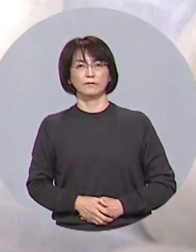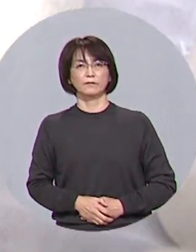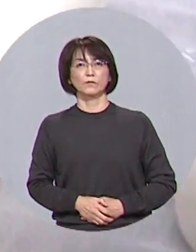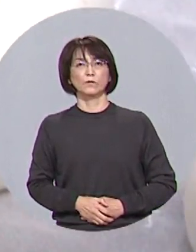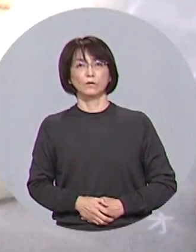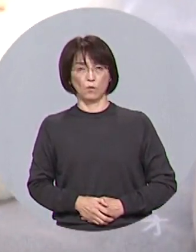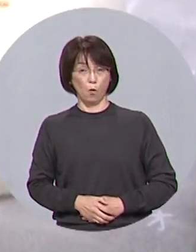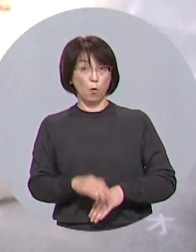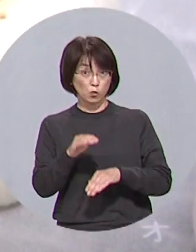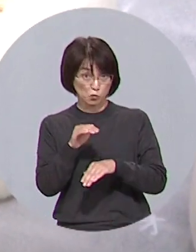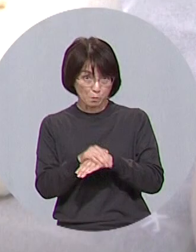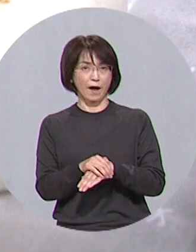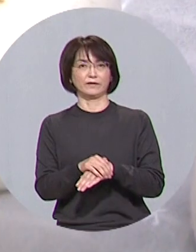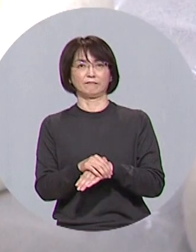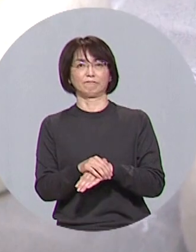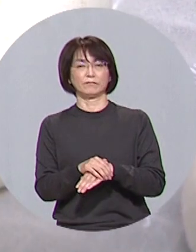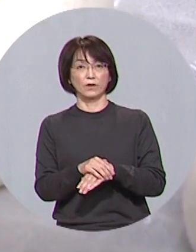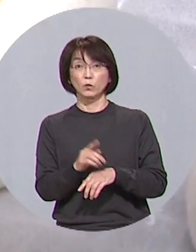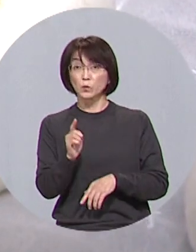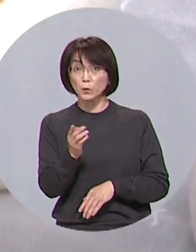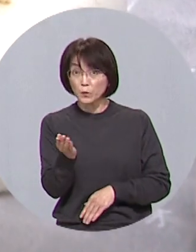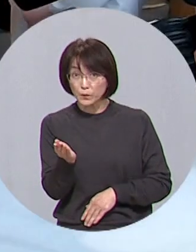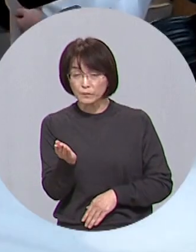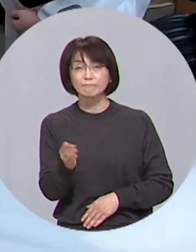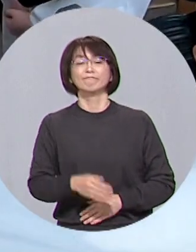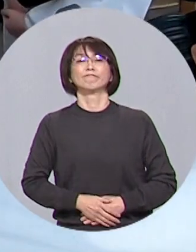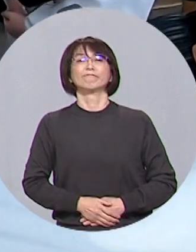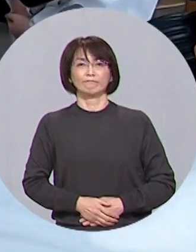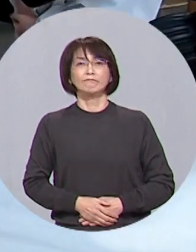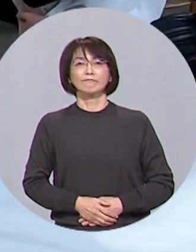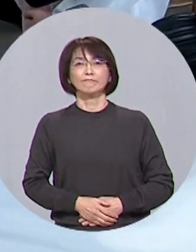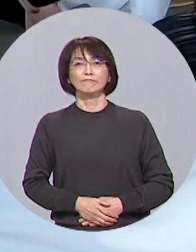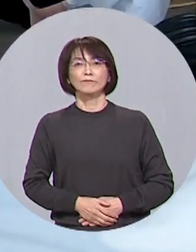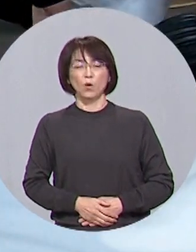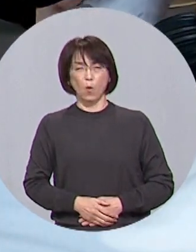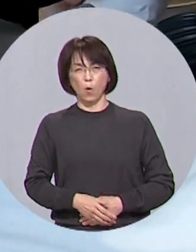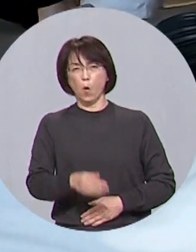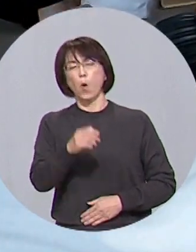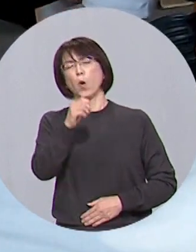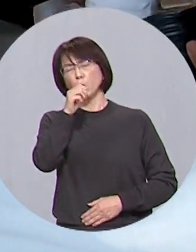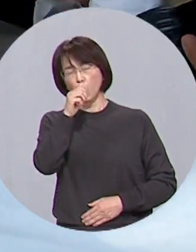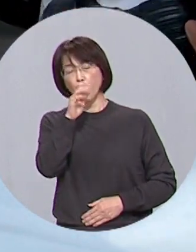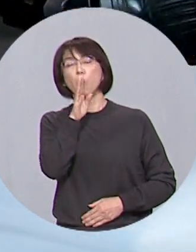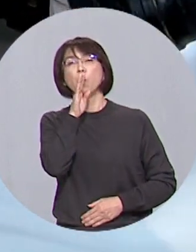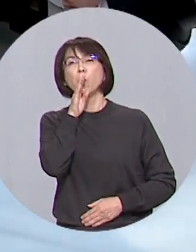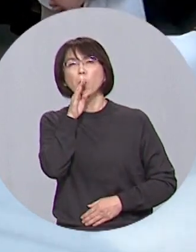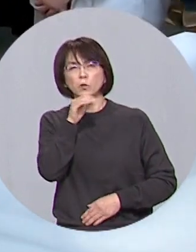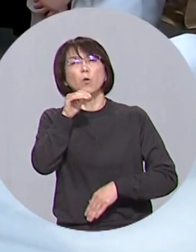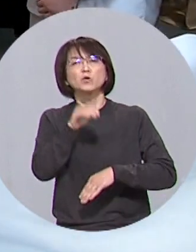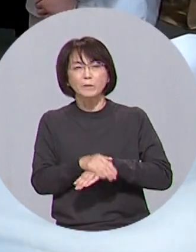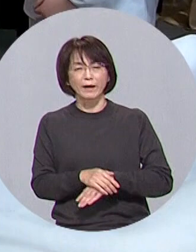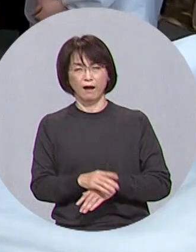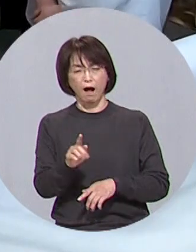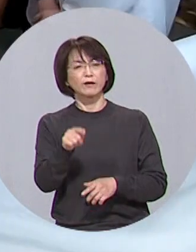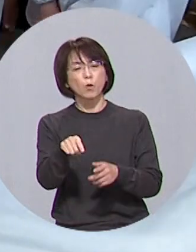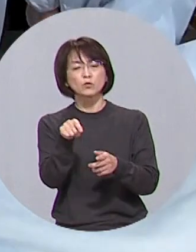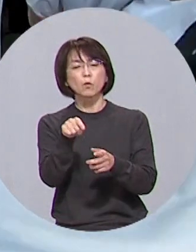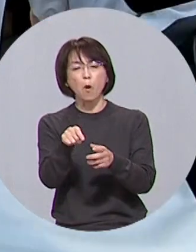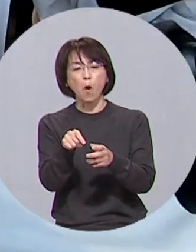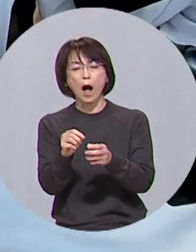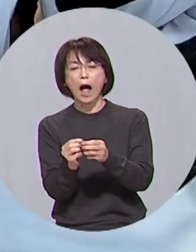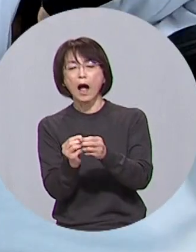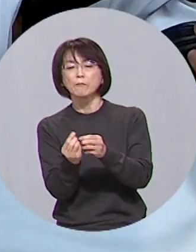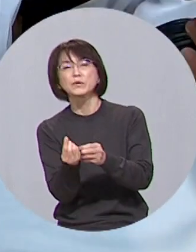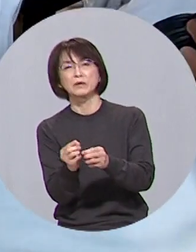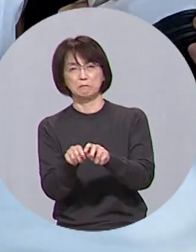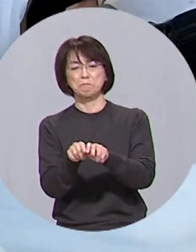お、 あ、うまい。どうですか、 これ。どうですか。相当うまい。 相当うまい。あ、でもちょっと待って、ここ軽く出ちゃって